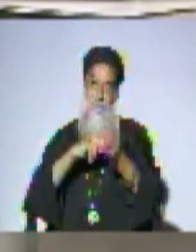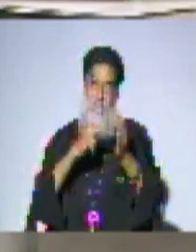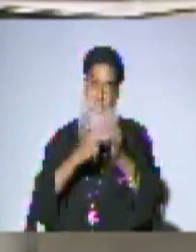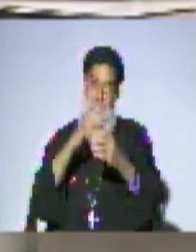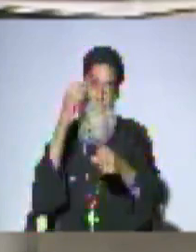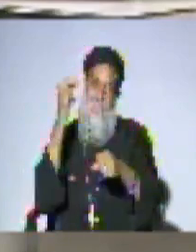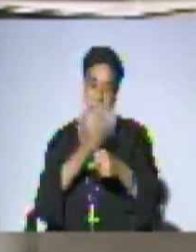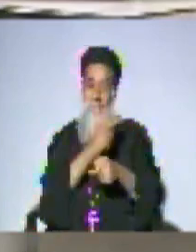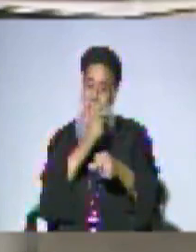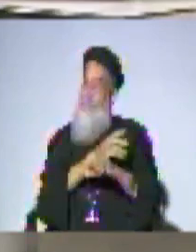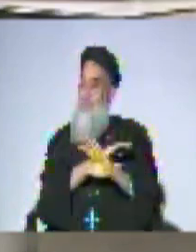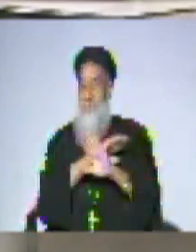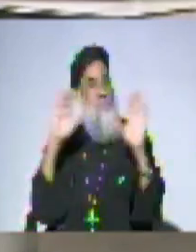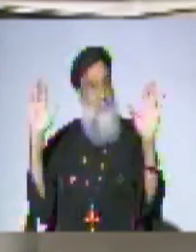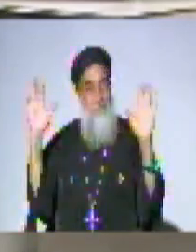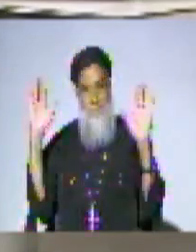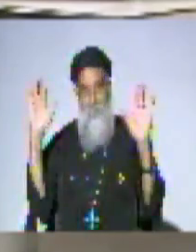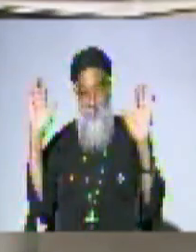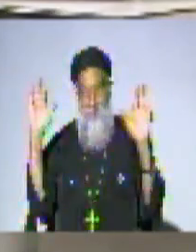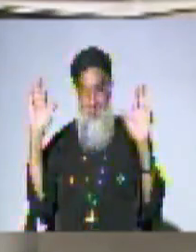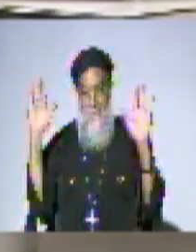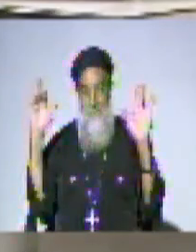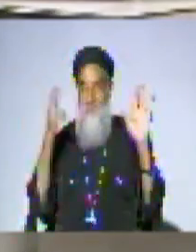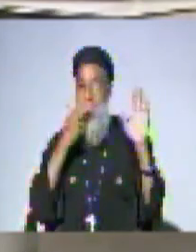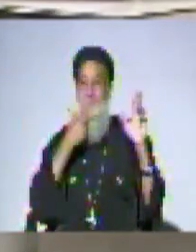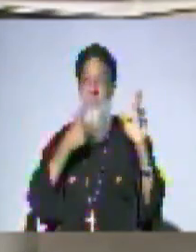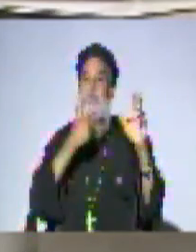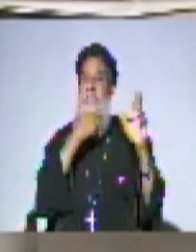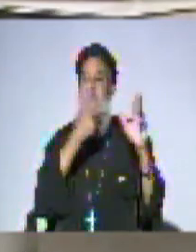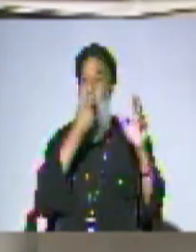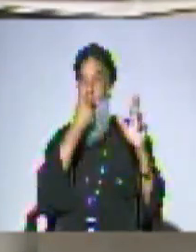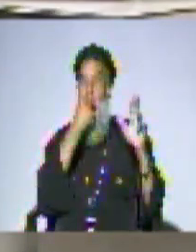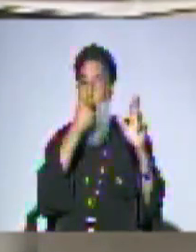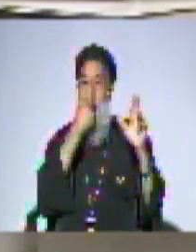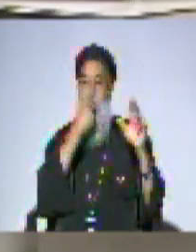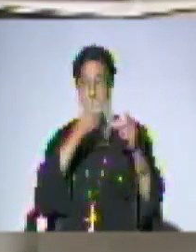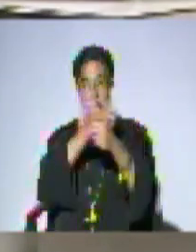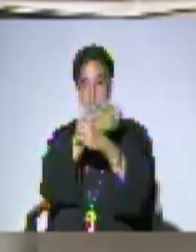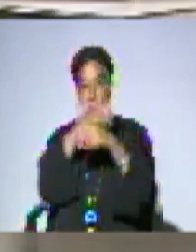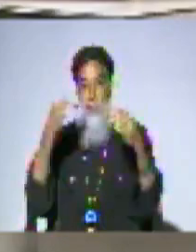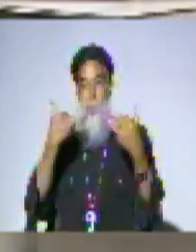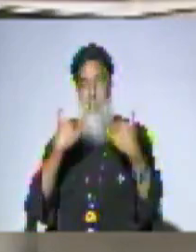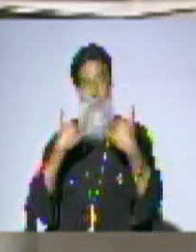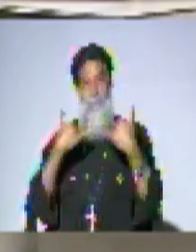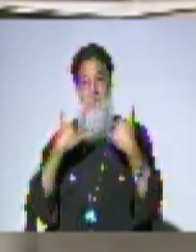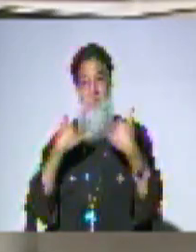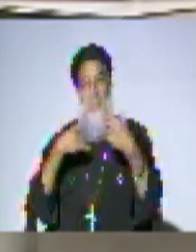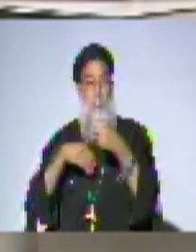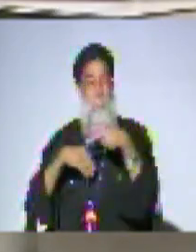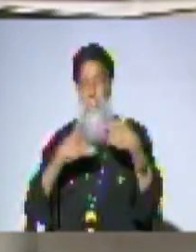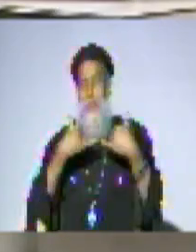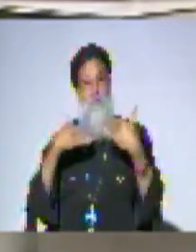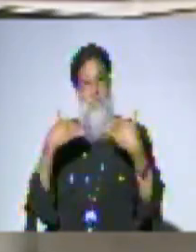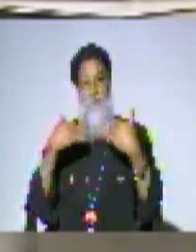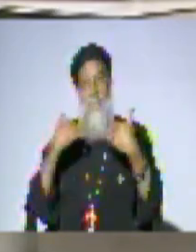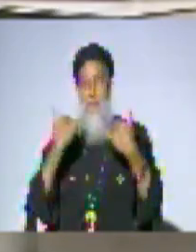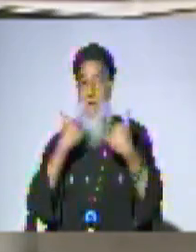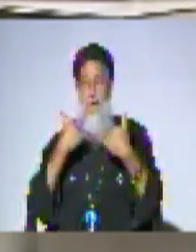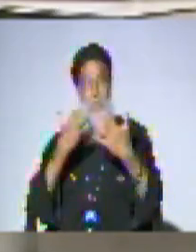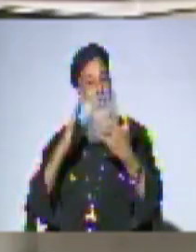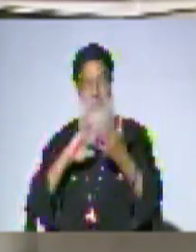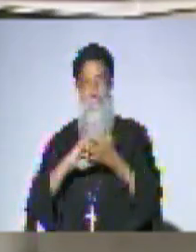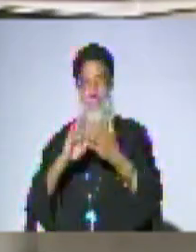شر، وكمان صلاحه مطلق يعني غير محدود، صلاح غير محدود،